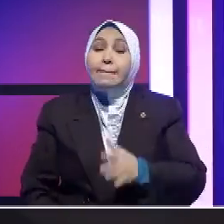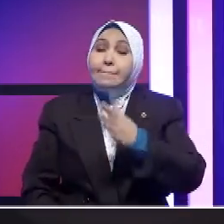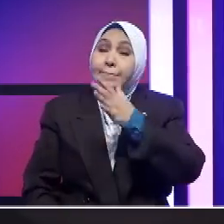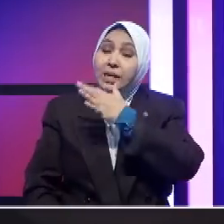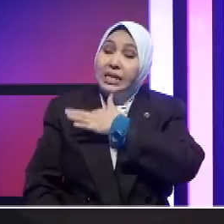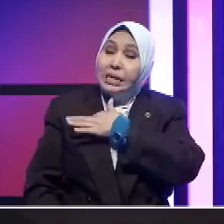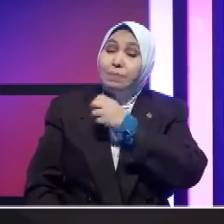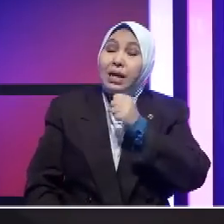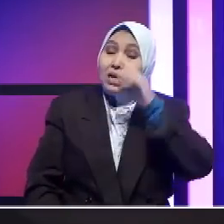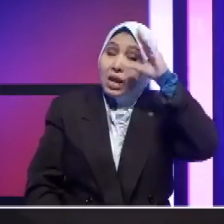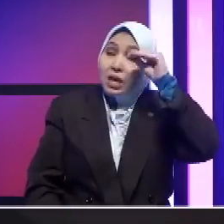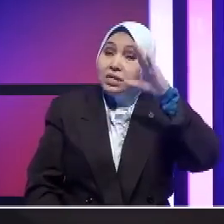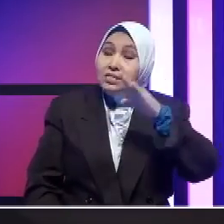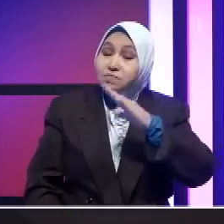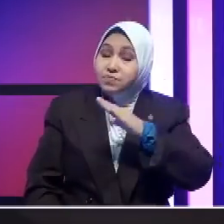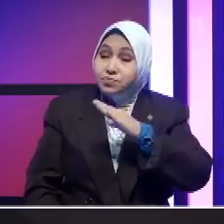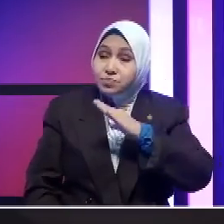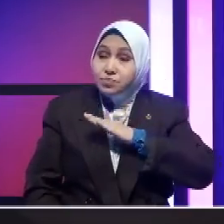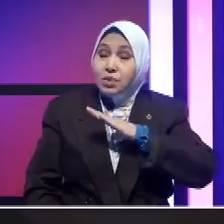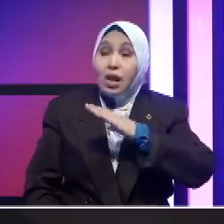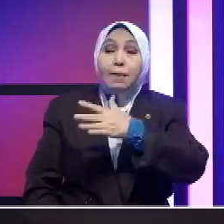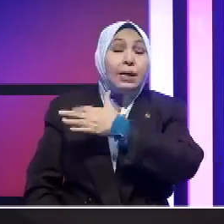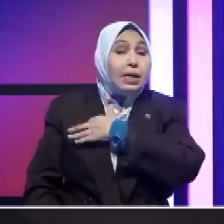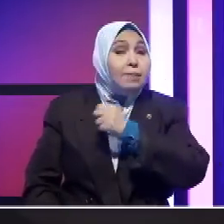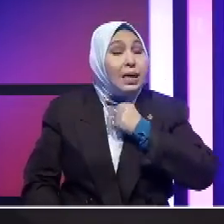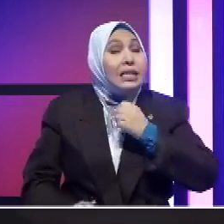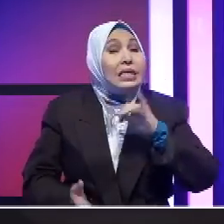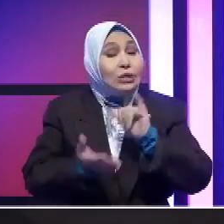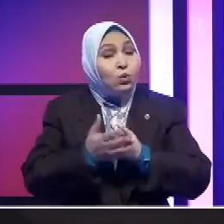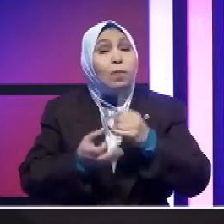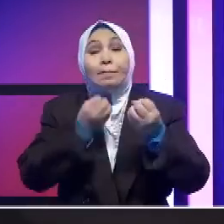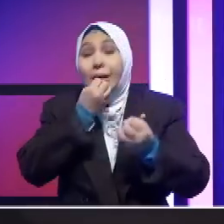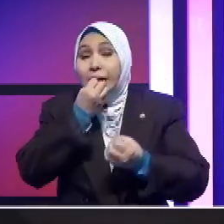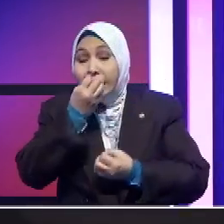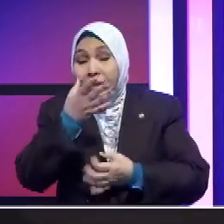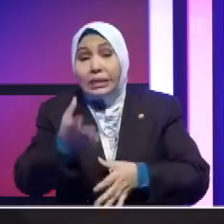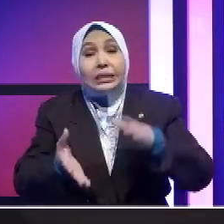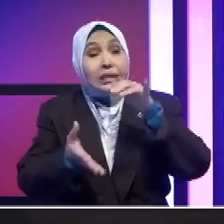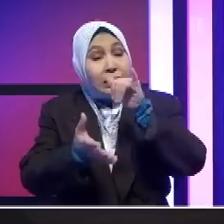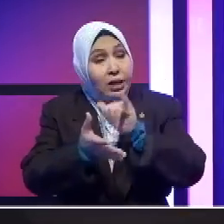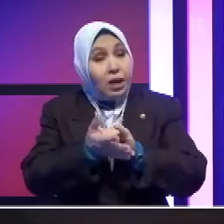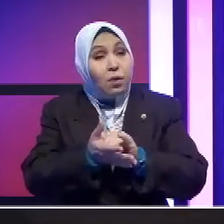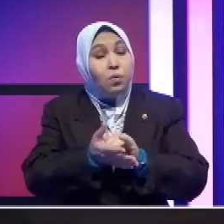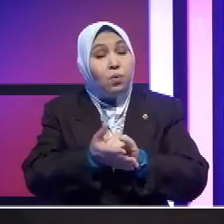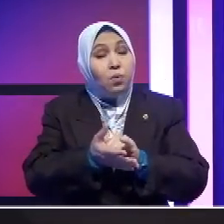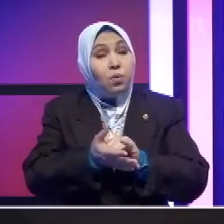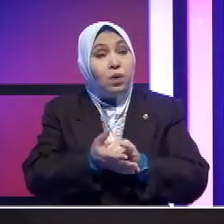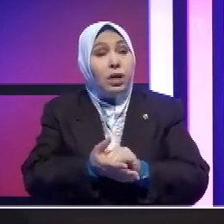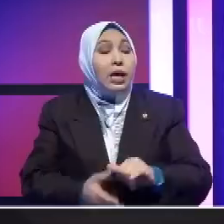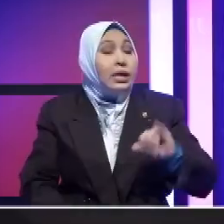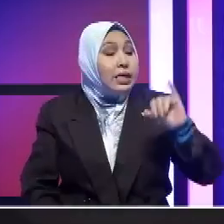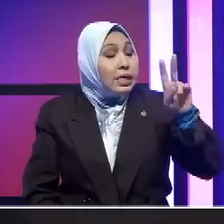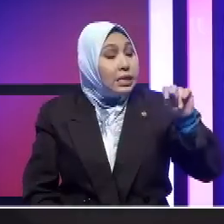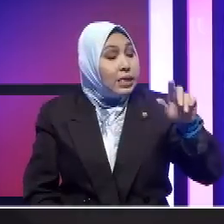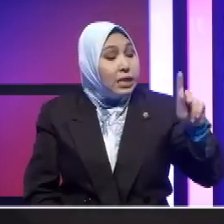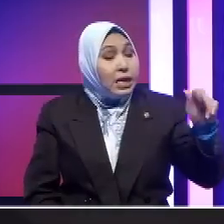lagi, ya, wa qala allazi aman ya qaumi, wahai kaumku, inni akhaf alaikum mithla yaumil ahzab, aku